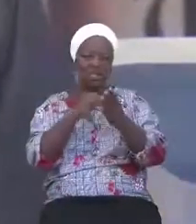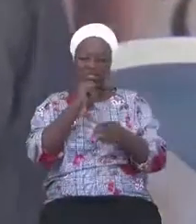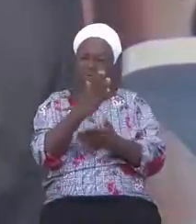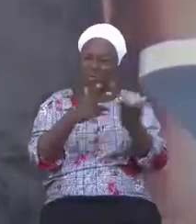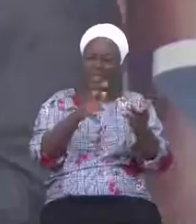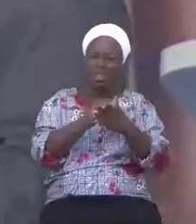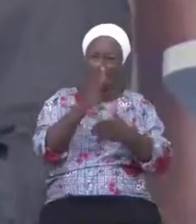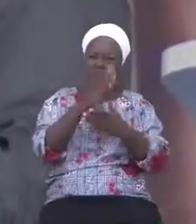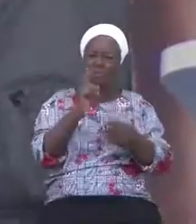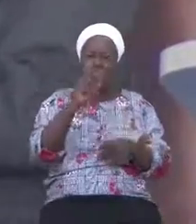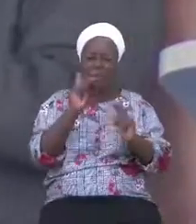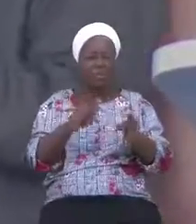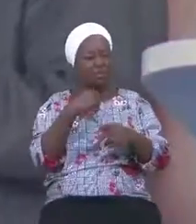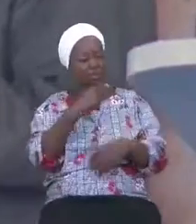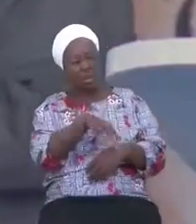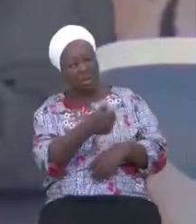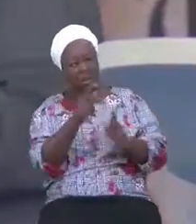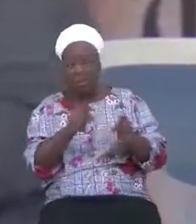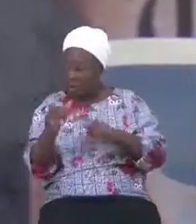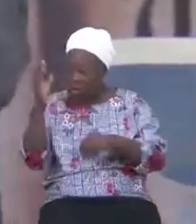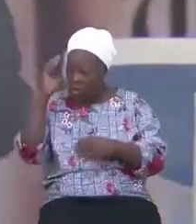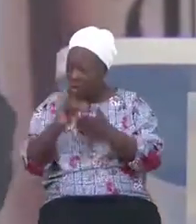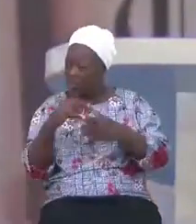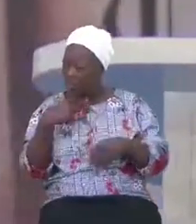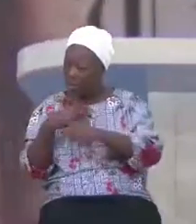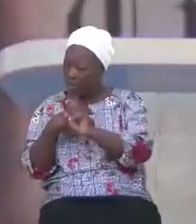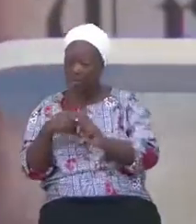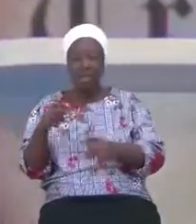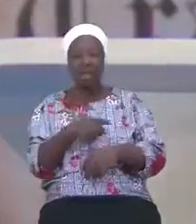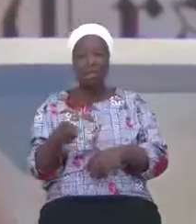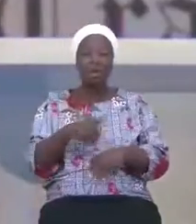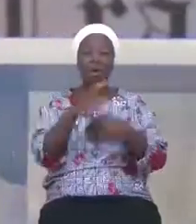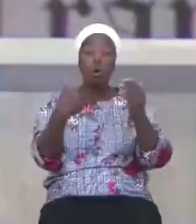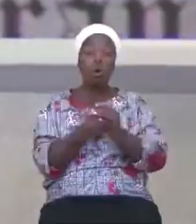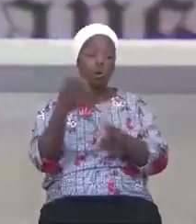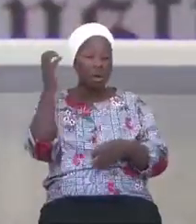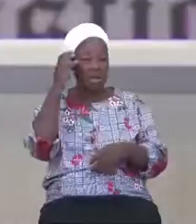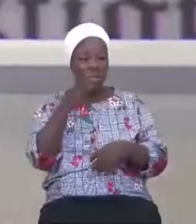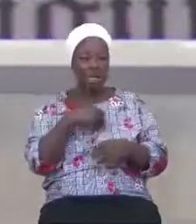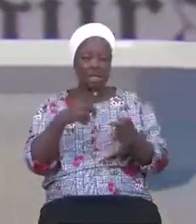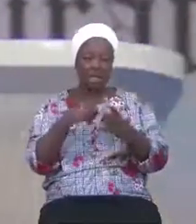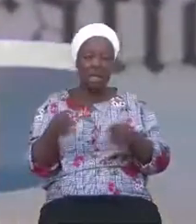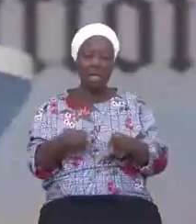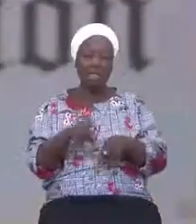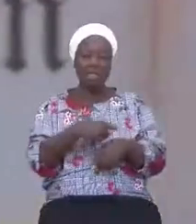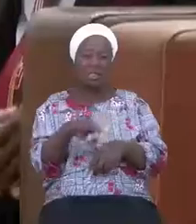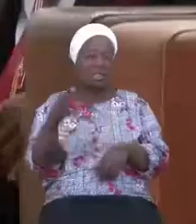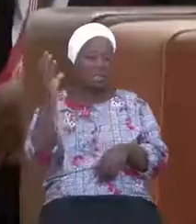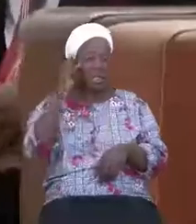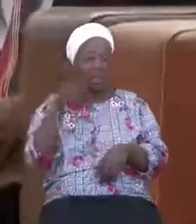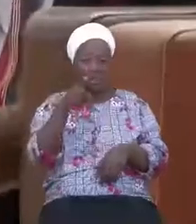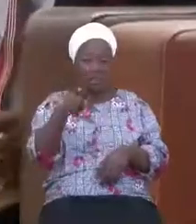chose qu'une personne a raconté à l'autre. Est-ce que toi, tu as entendu cette voix? Non, ils ont entendu. Comme ils ont entendu, tu